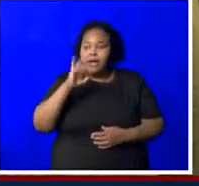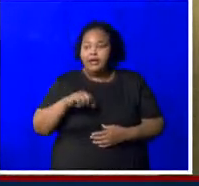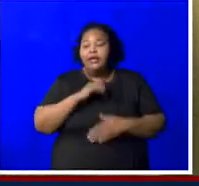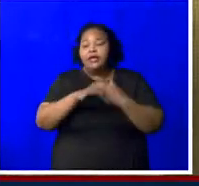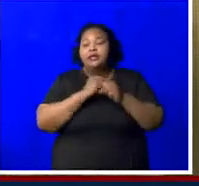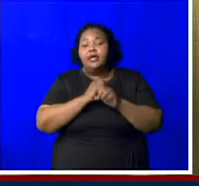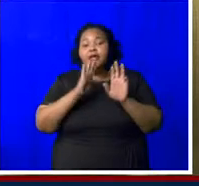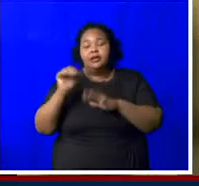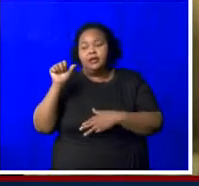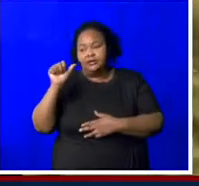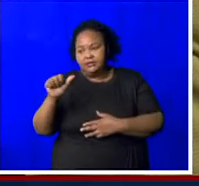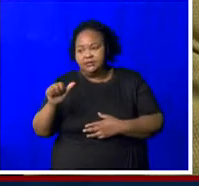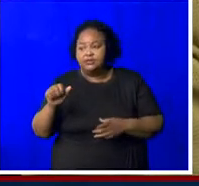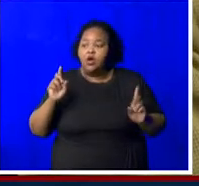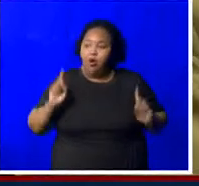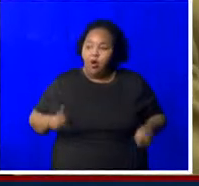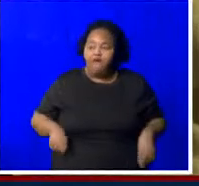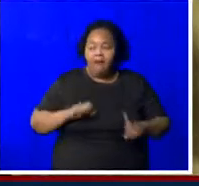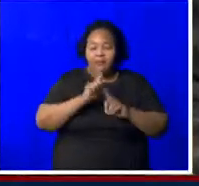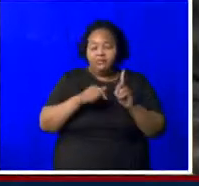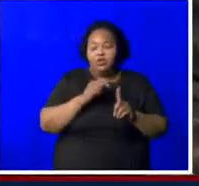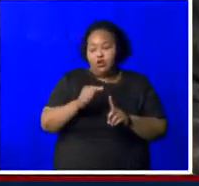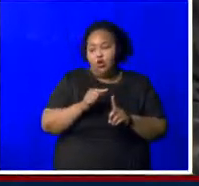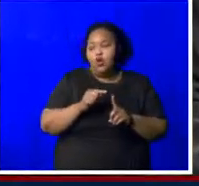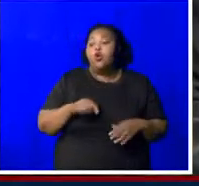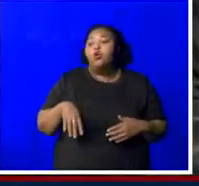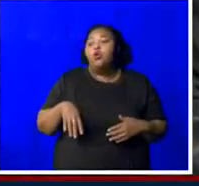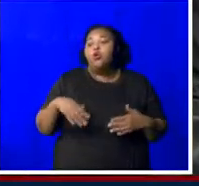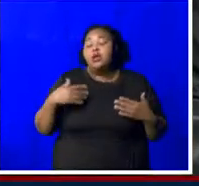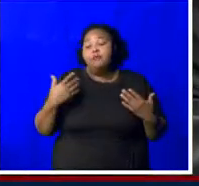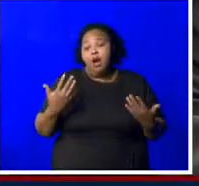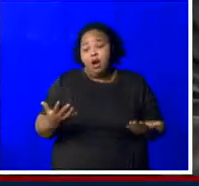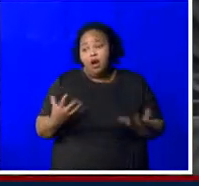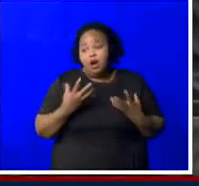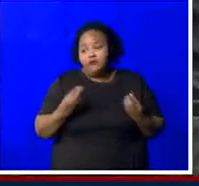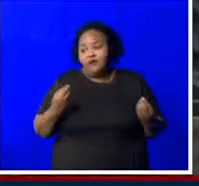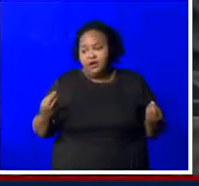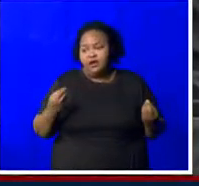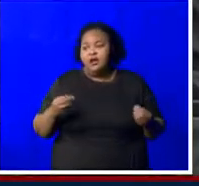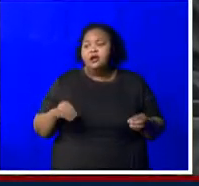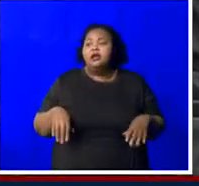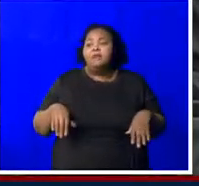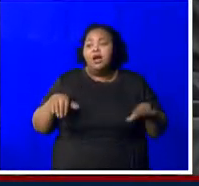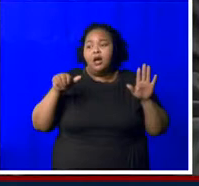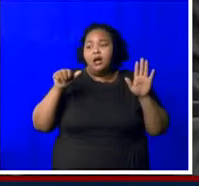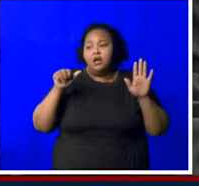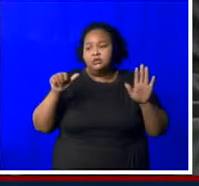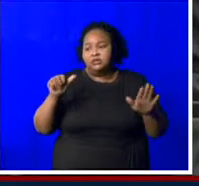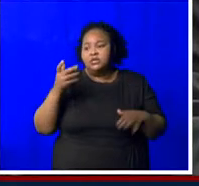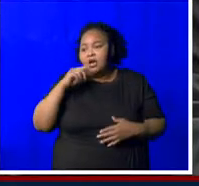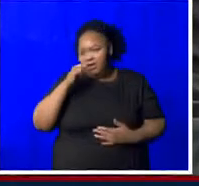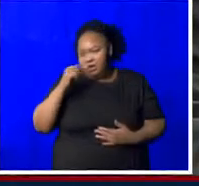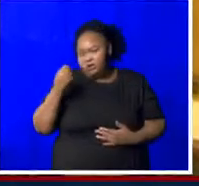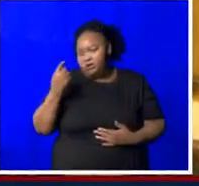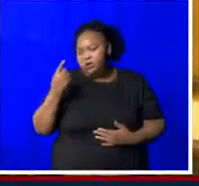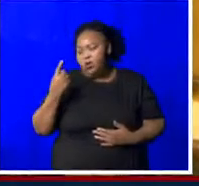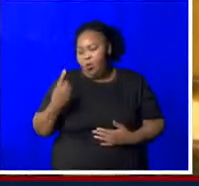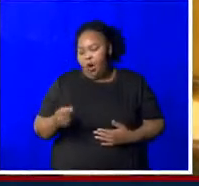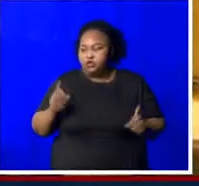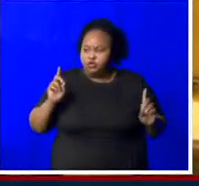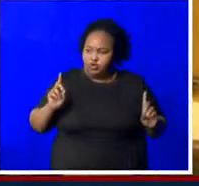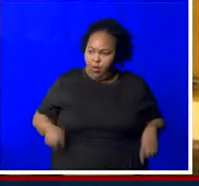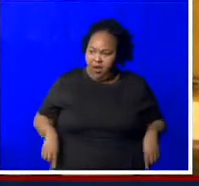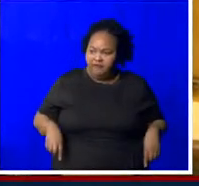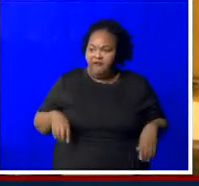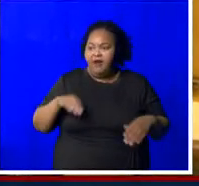kanimunye sowashona kula bantwana laba munye lamthole emshadweni wesilumbi. Nekusho kwaThembi Nkosi Zwane nguye lwavula leli